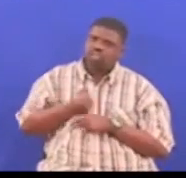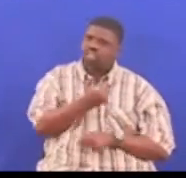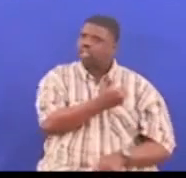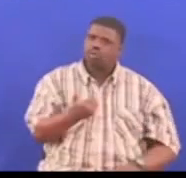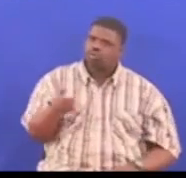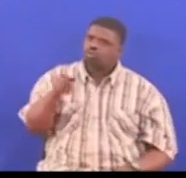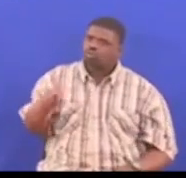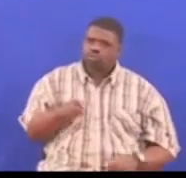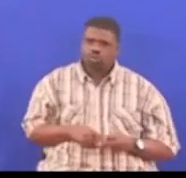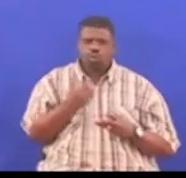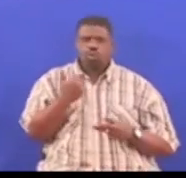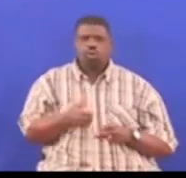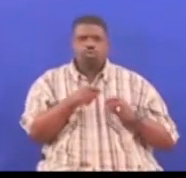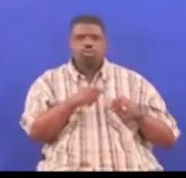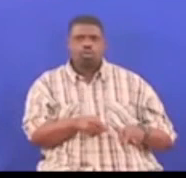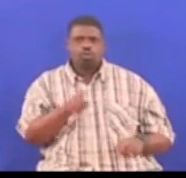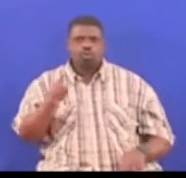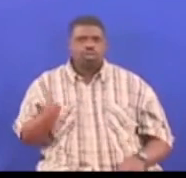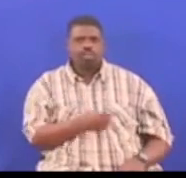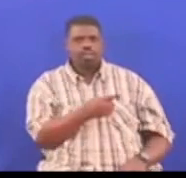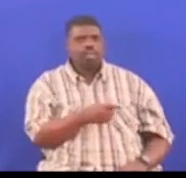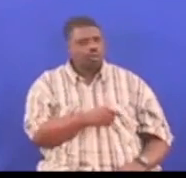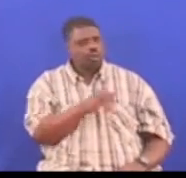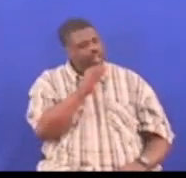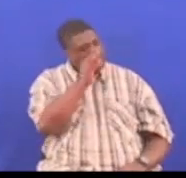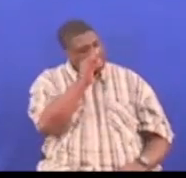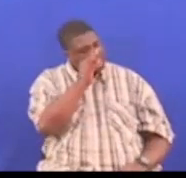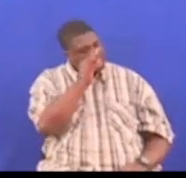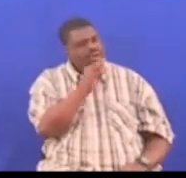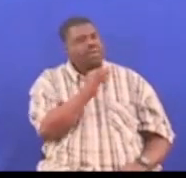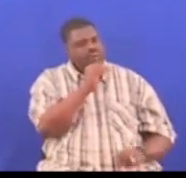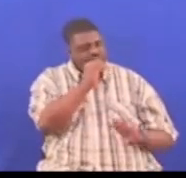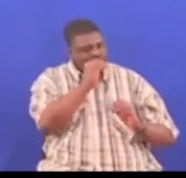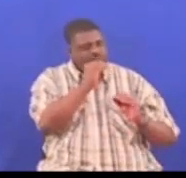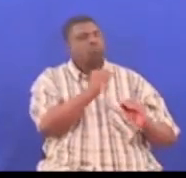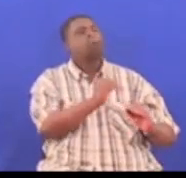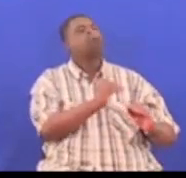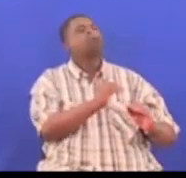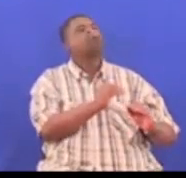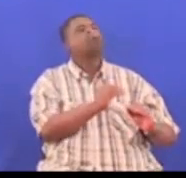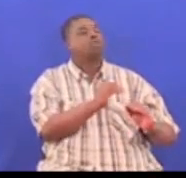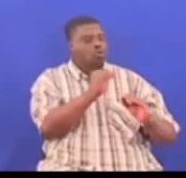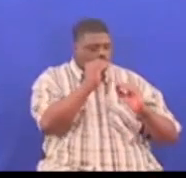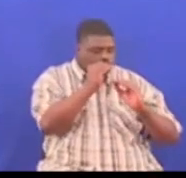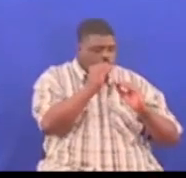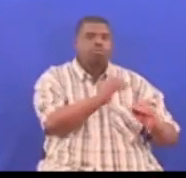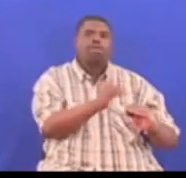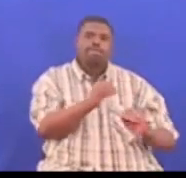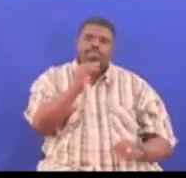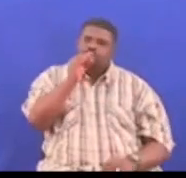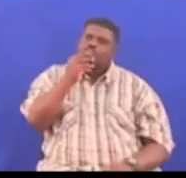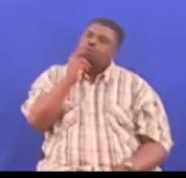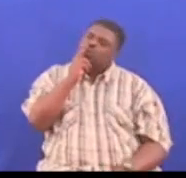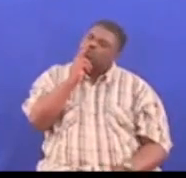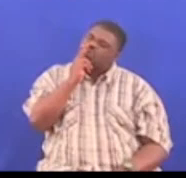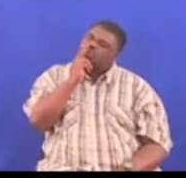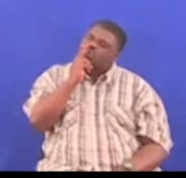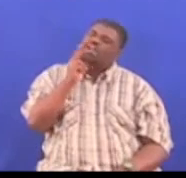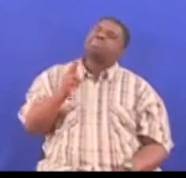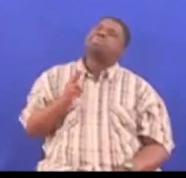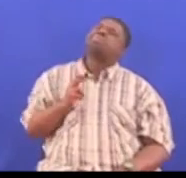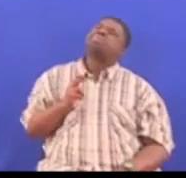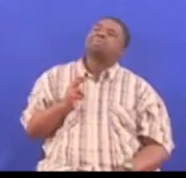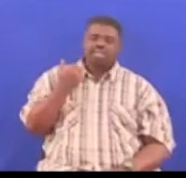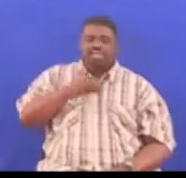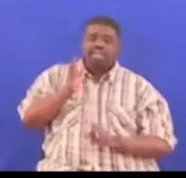watoto watoto Leo ukipita wanavuta shisha watoto Leo ukipita kuna snacks zinawekwa Bangi watoto wanakula serikali Ipo